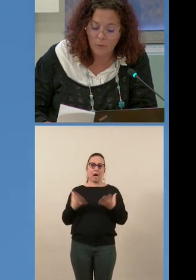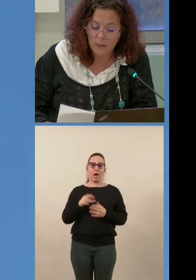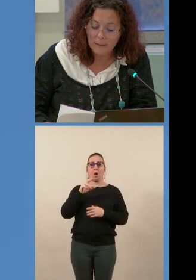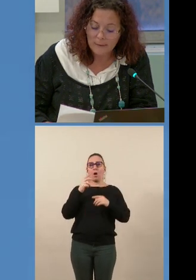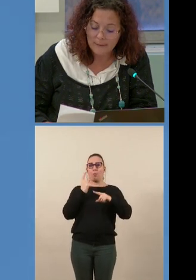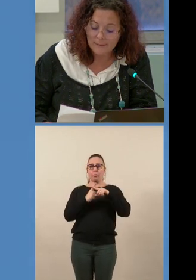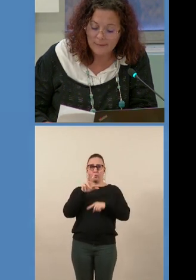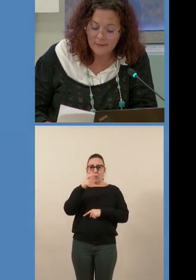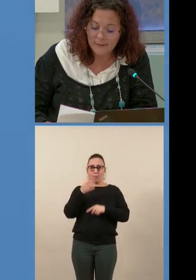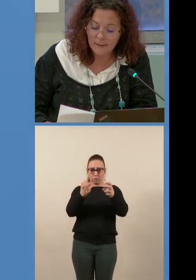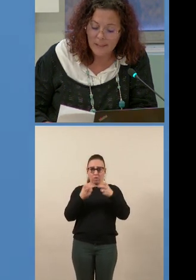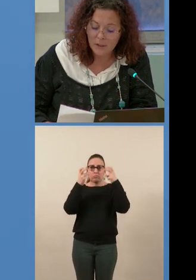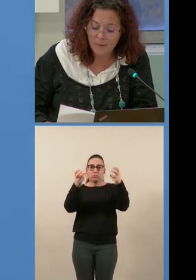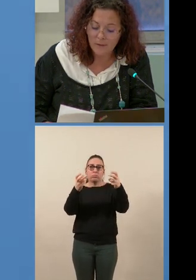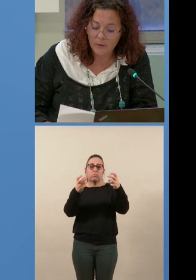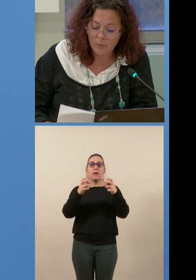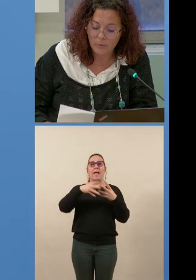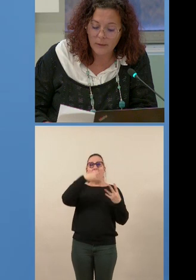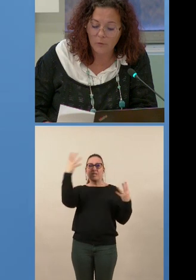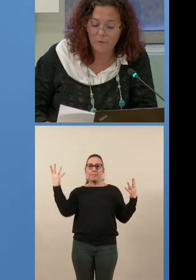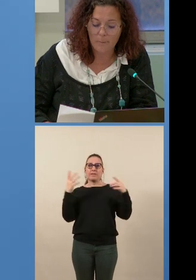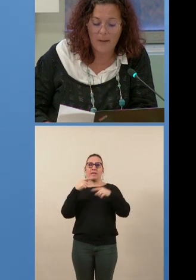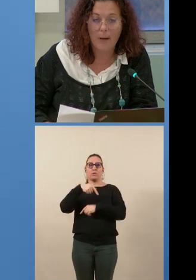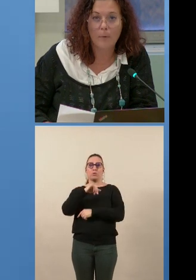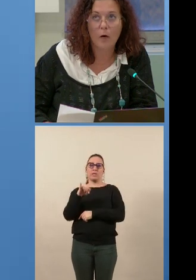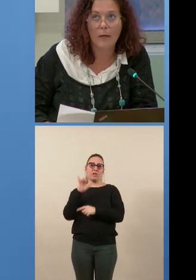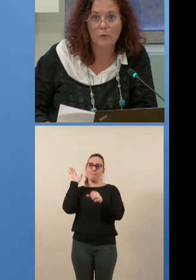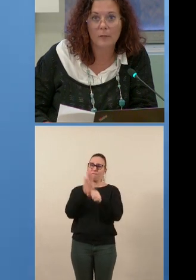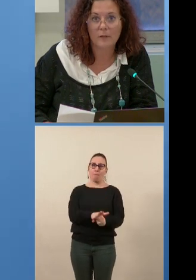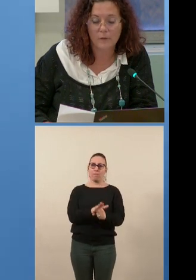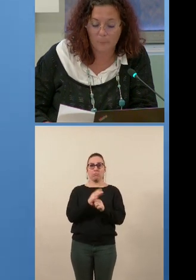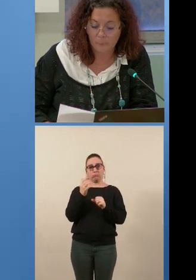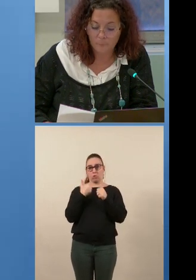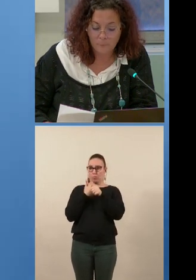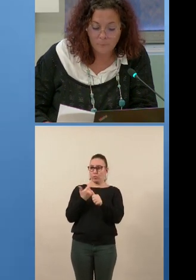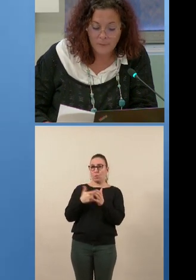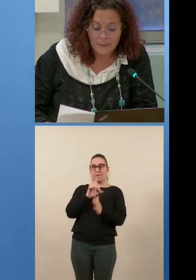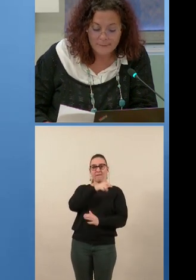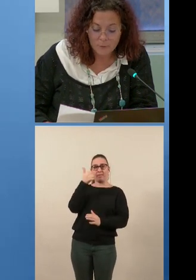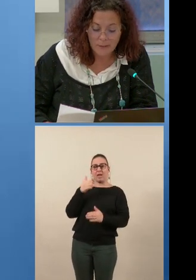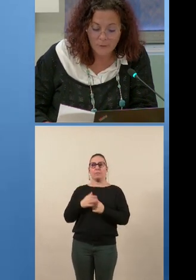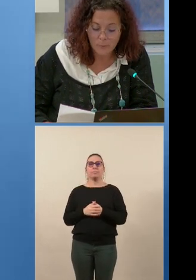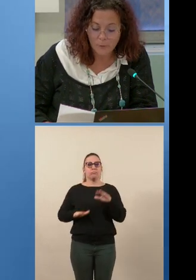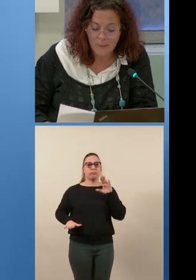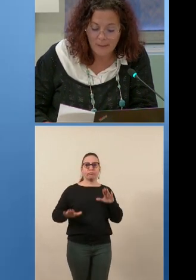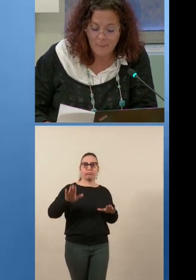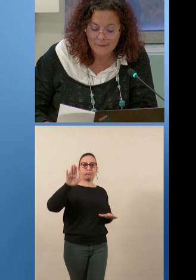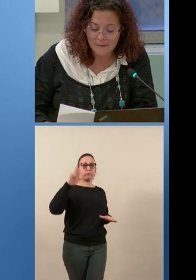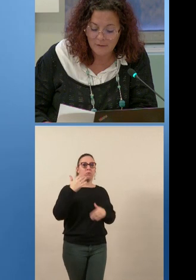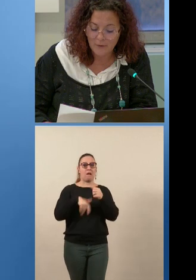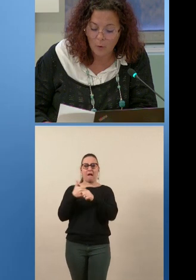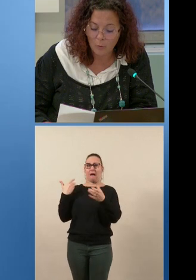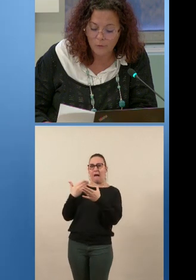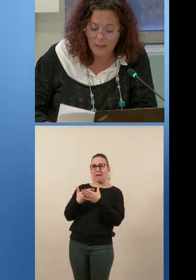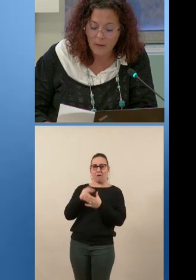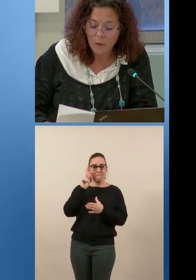% des atteintes LGBTQI auhob par rapport à 2020 21 c'est une année de plus marquée par ces